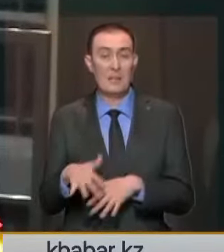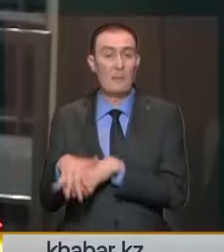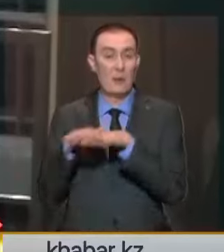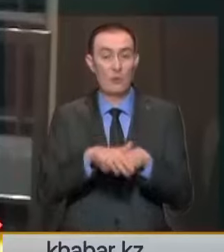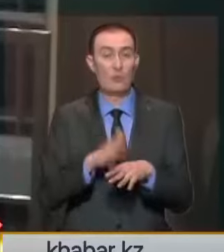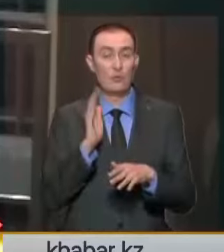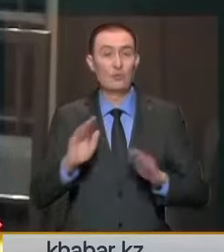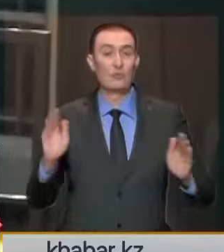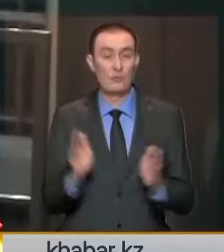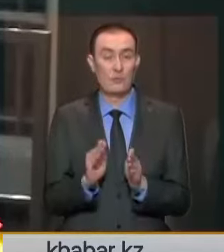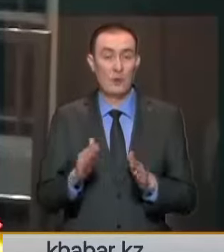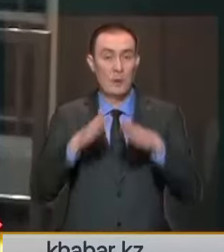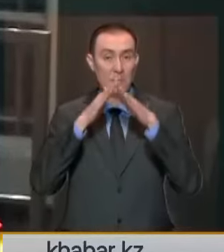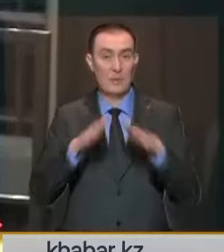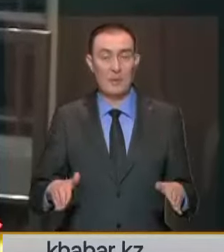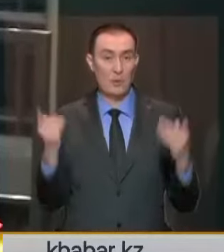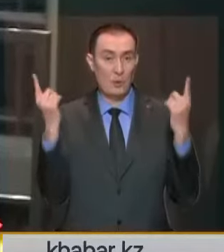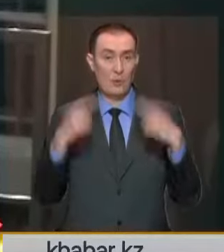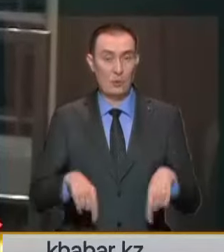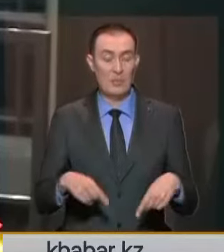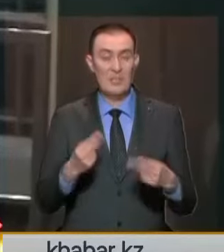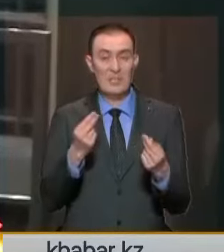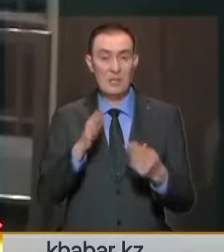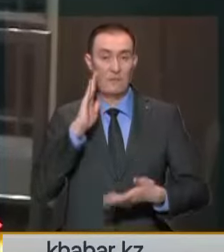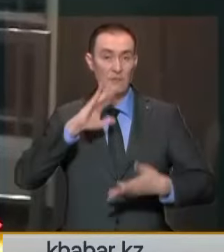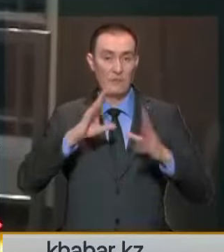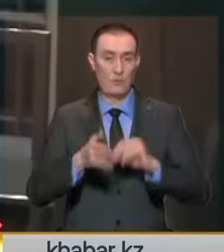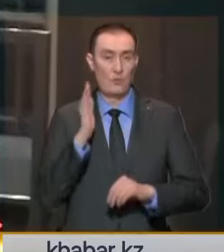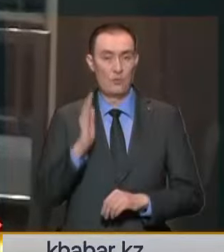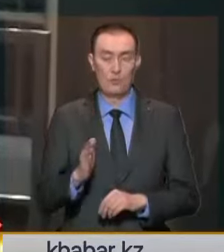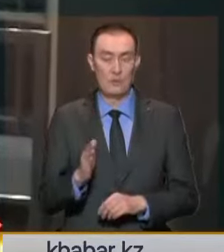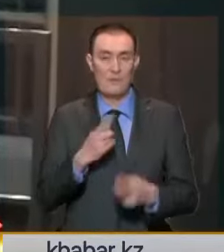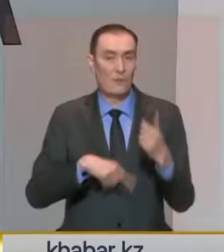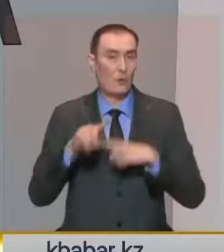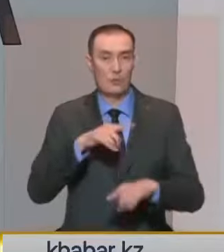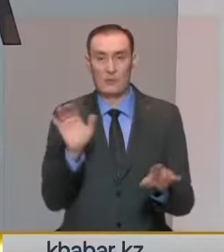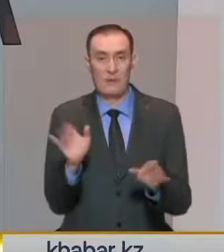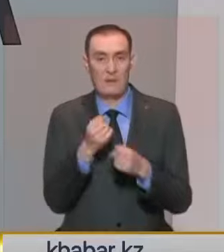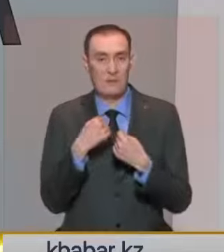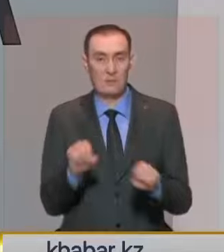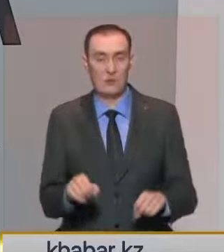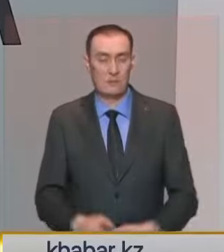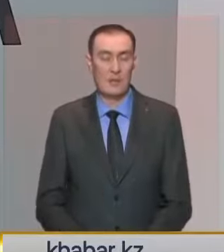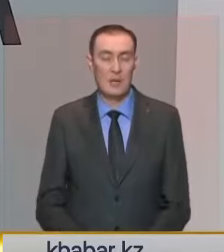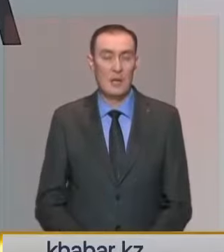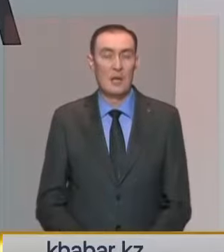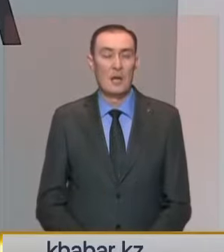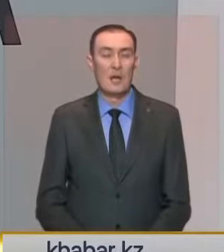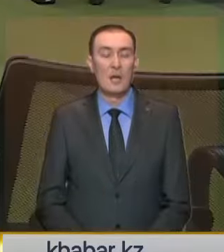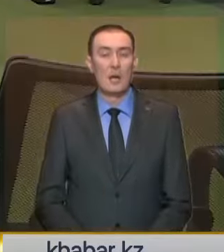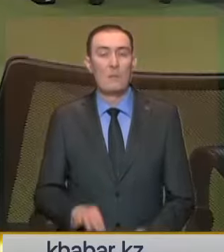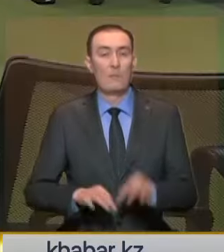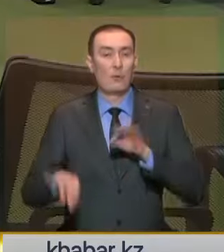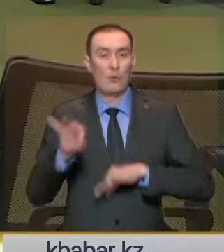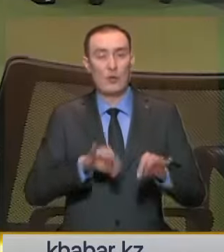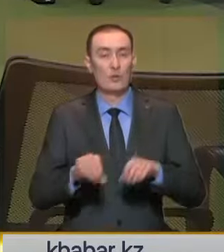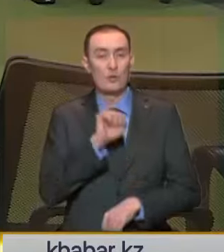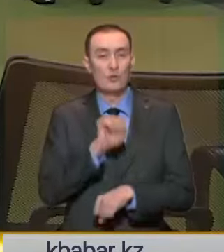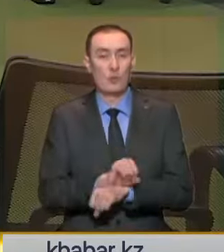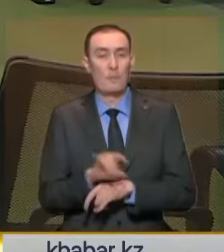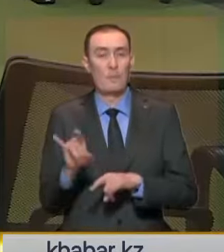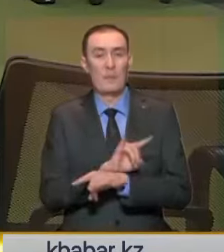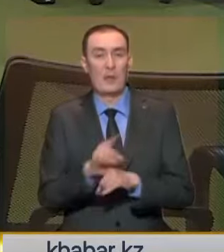иссякнет, пирамида рухнет, и вложенные средства будет очень сложно вернуть. Проект «Стоп пирамида» существует 3 года. За